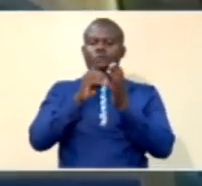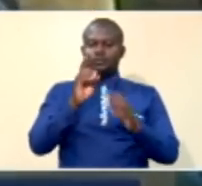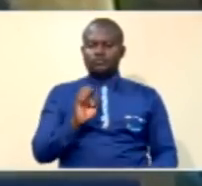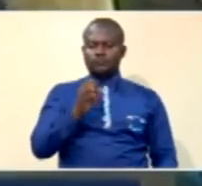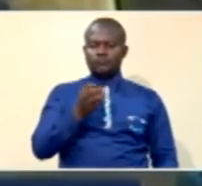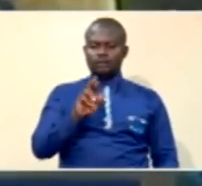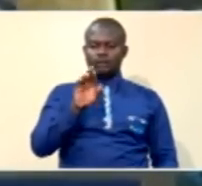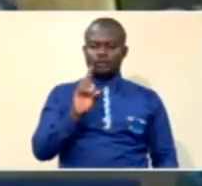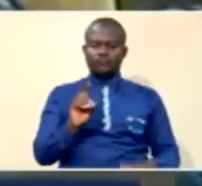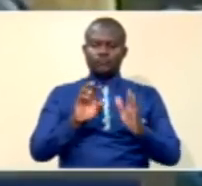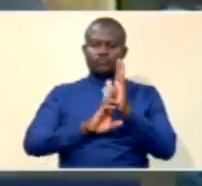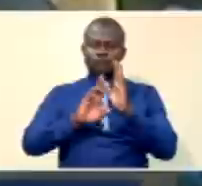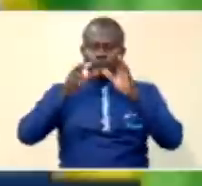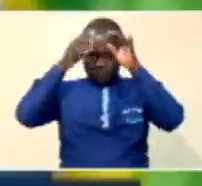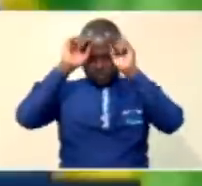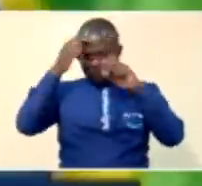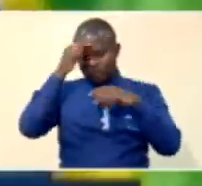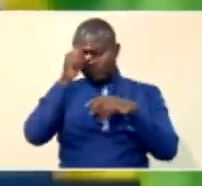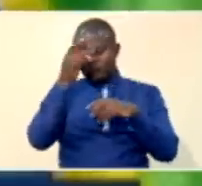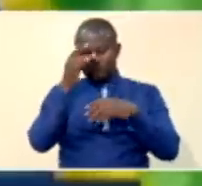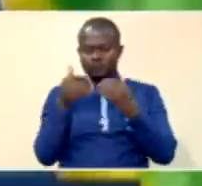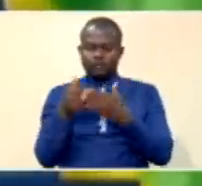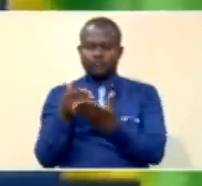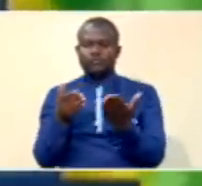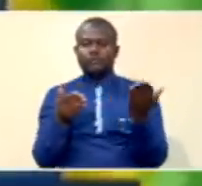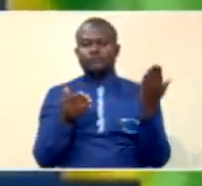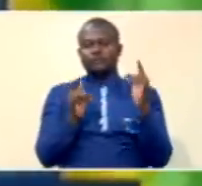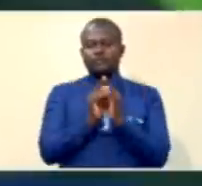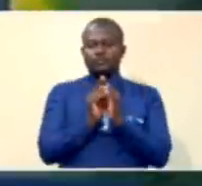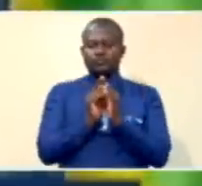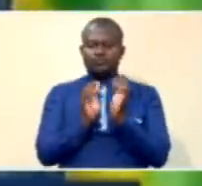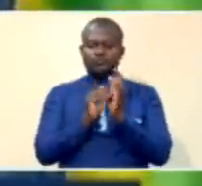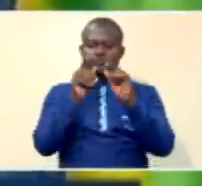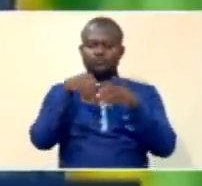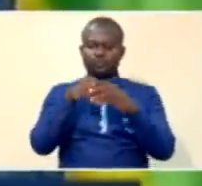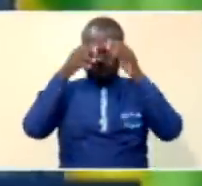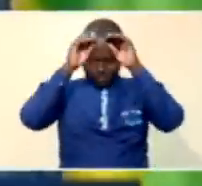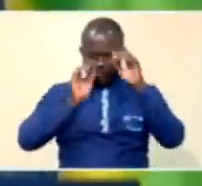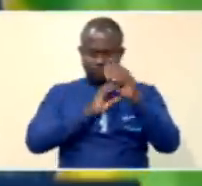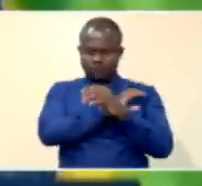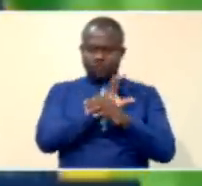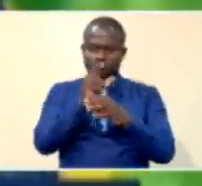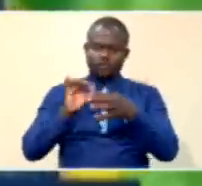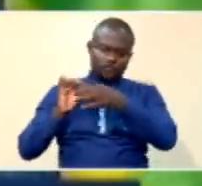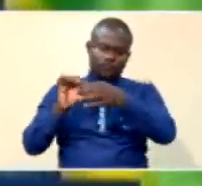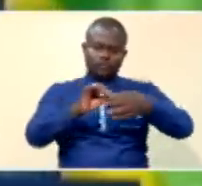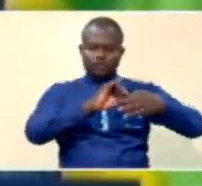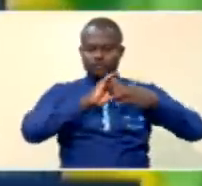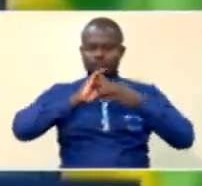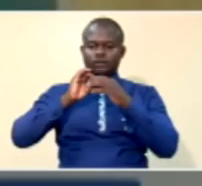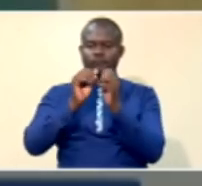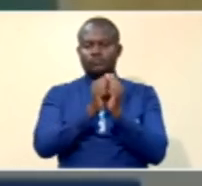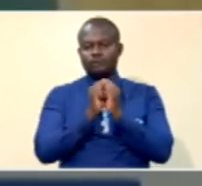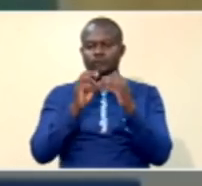Dr. Edouard Ngirente yarahagarariye Perezida wa Repubulika Paul Kagame ni inama ya yitabiriwe na Perezida wa Komisiyo y'Umuryango wa Afurika yunze ubumwe